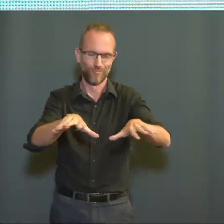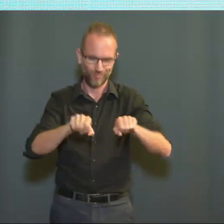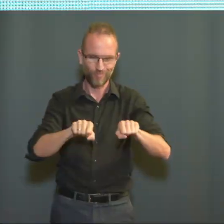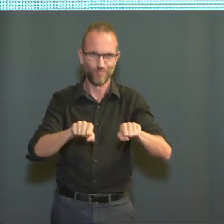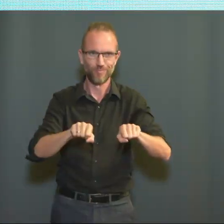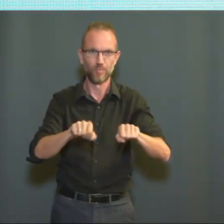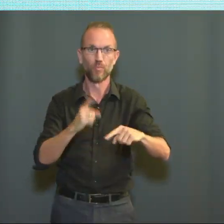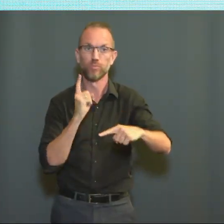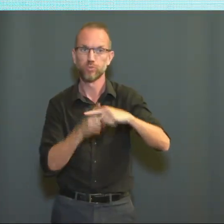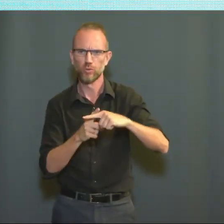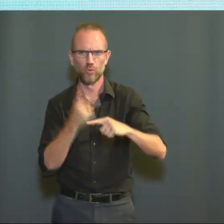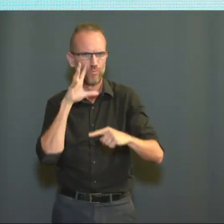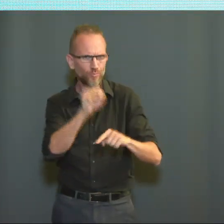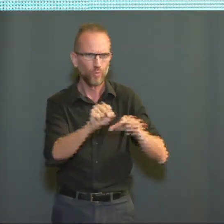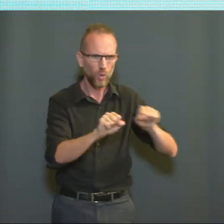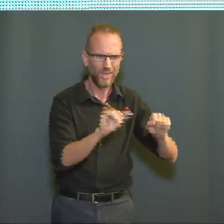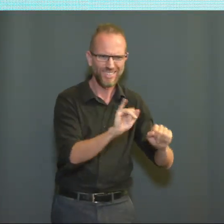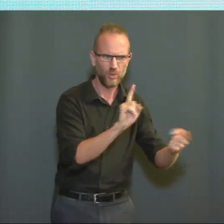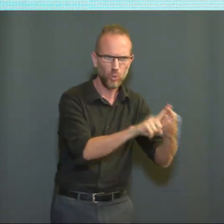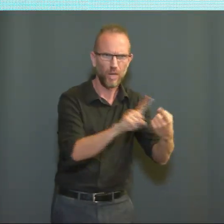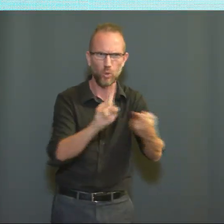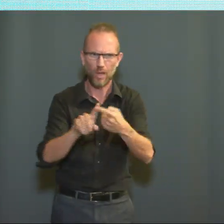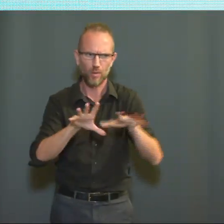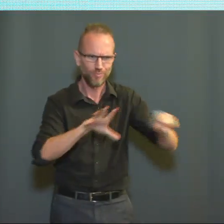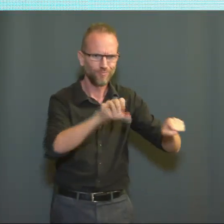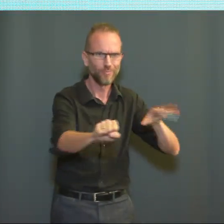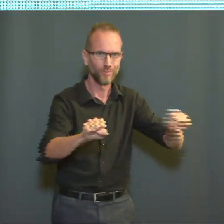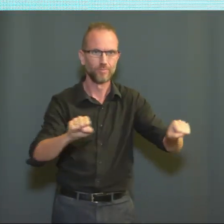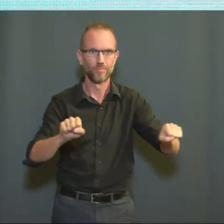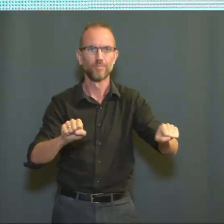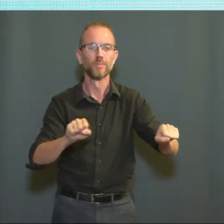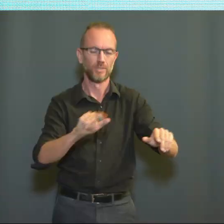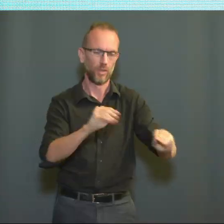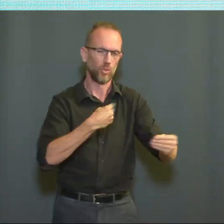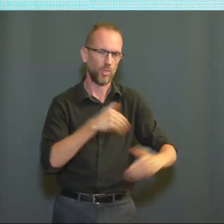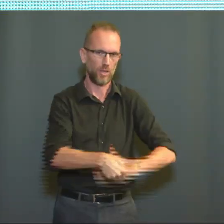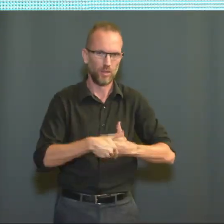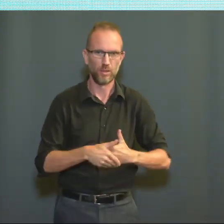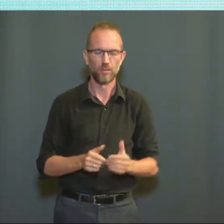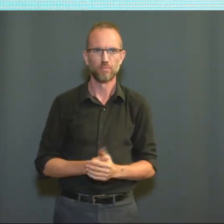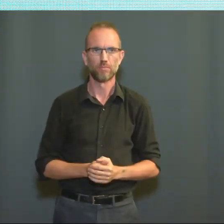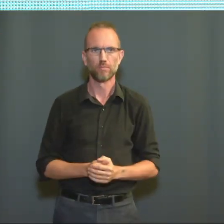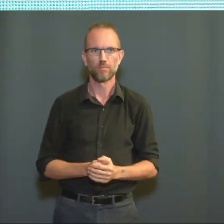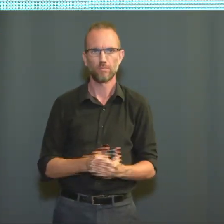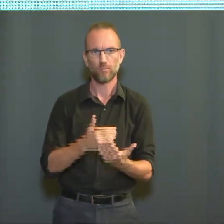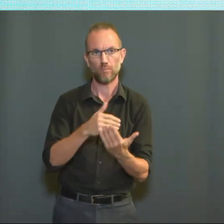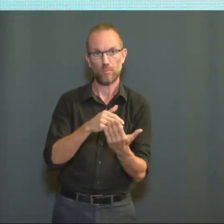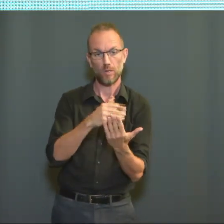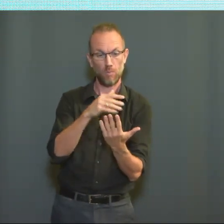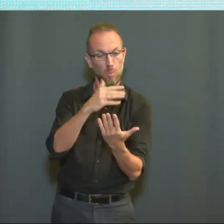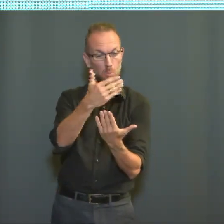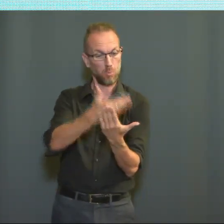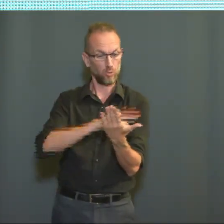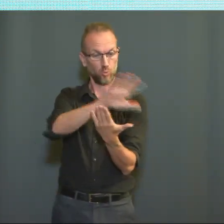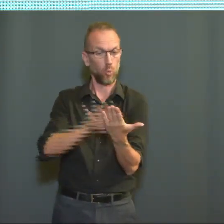des contacts à haut risque. La convivialité et l'application de la clarté et des messages ont